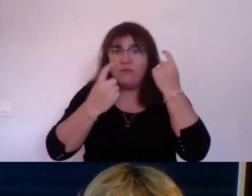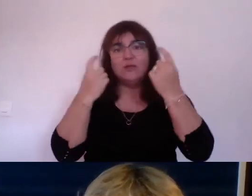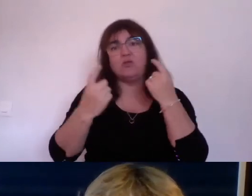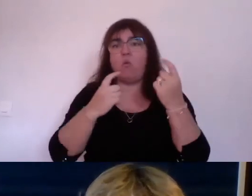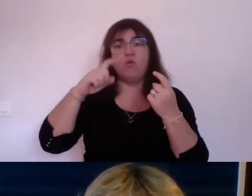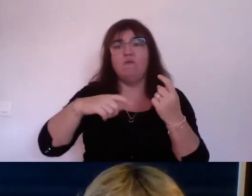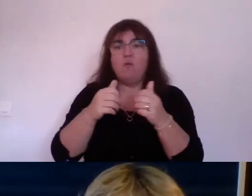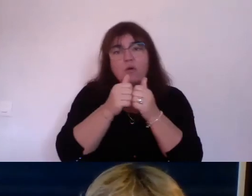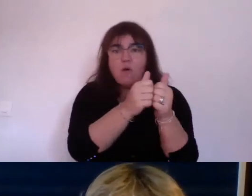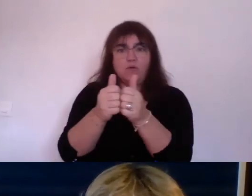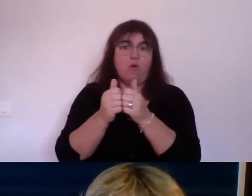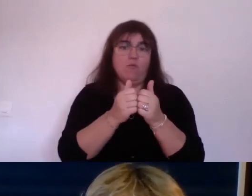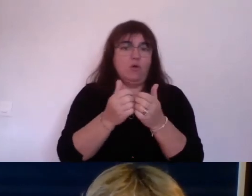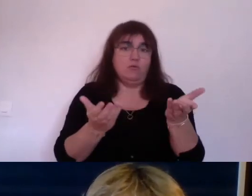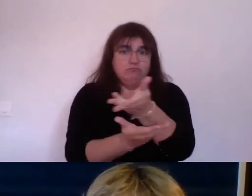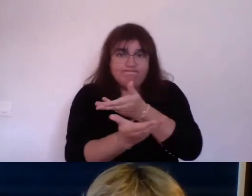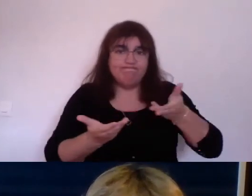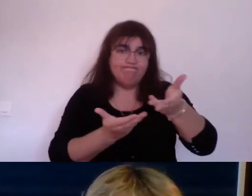Donc, je voulais vous dire que